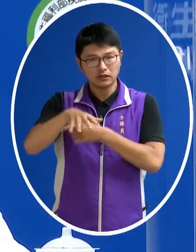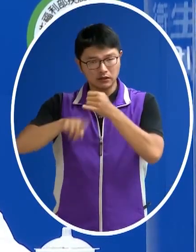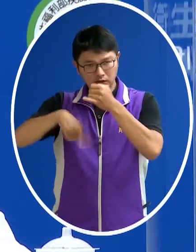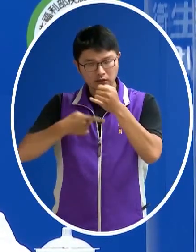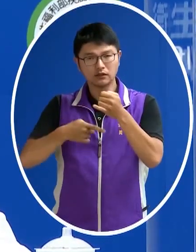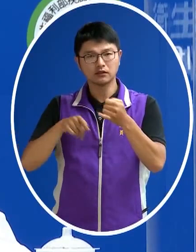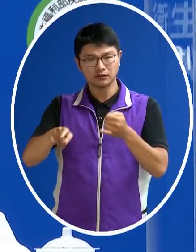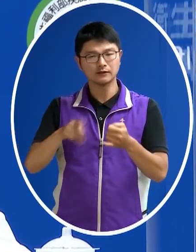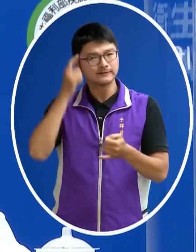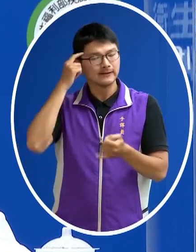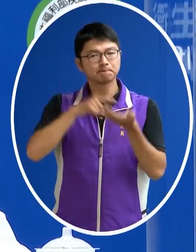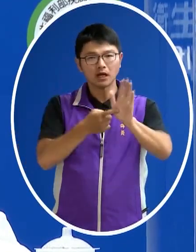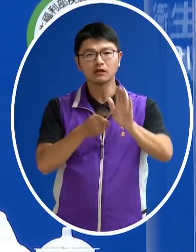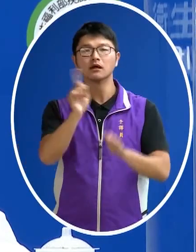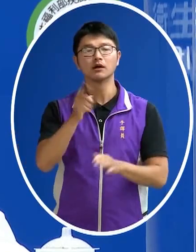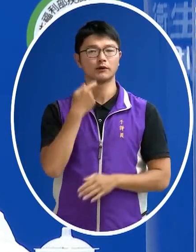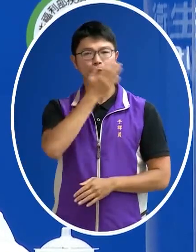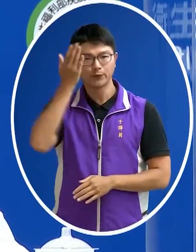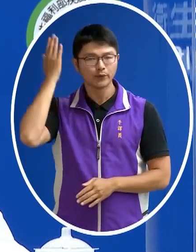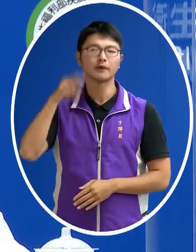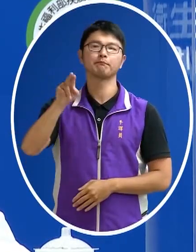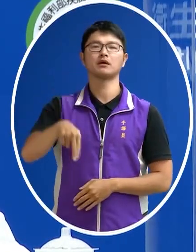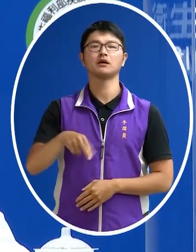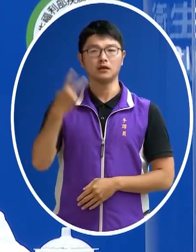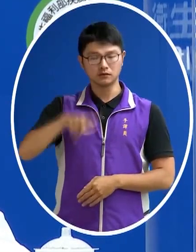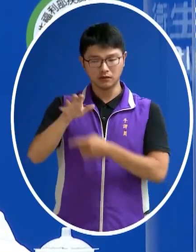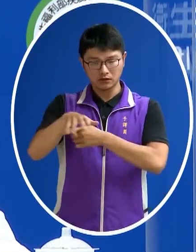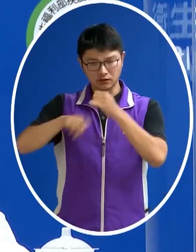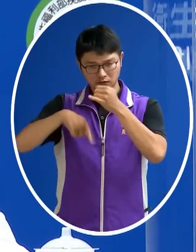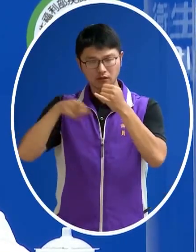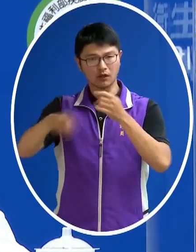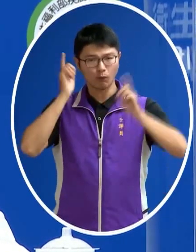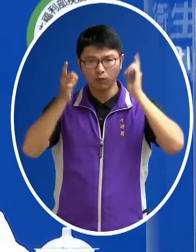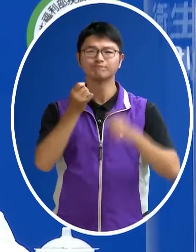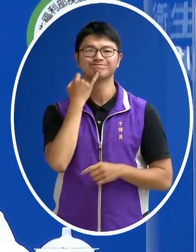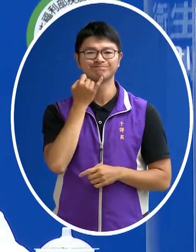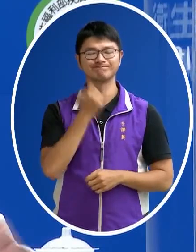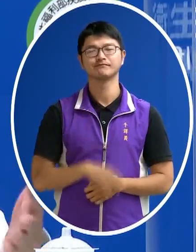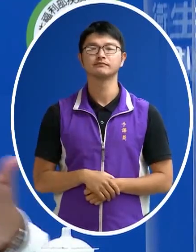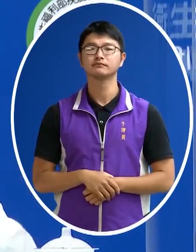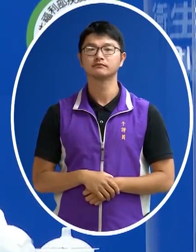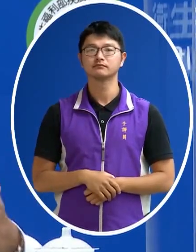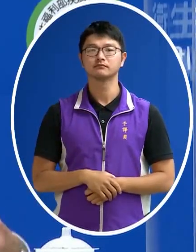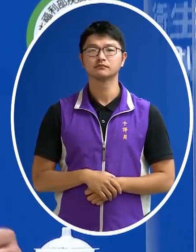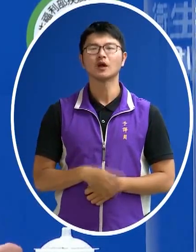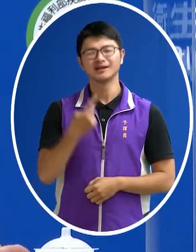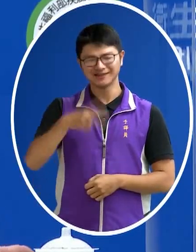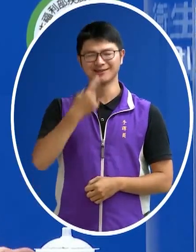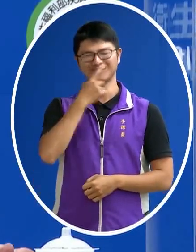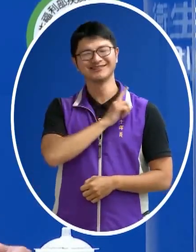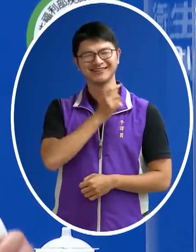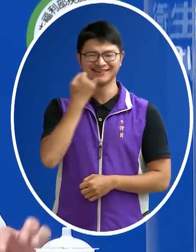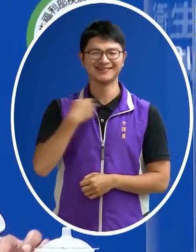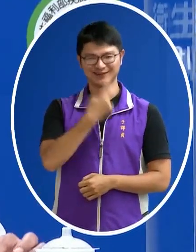旅游是可以开始来做，那也可以代表说，肯定是很值得去的地方。不，也许是我自己很想去